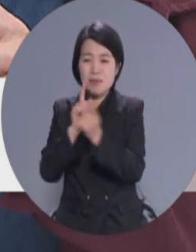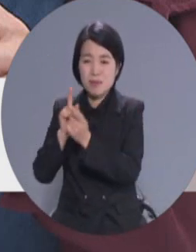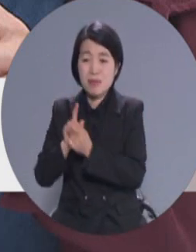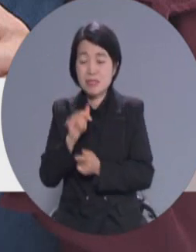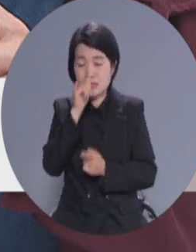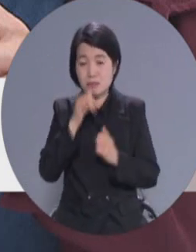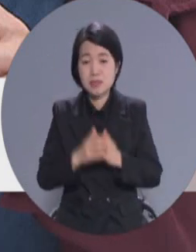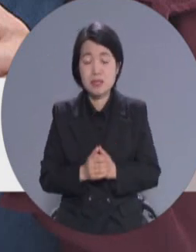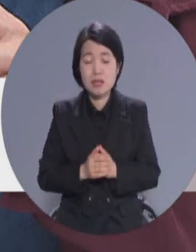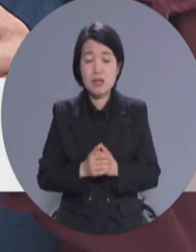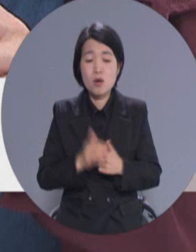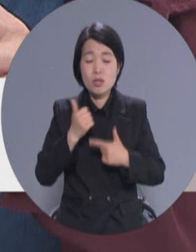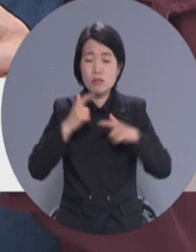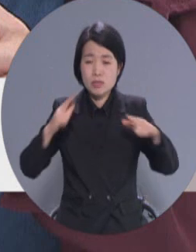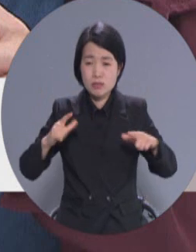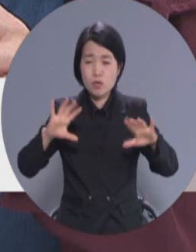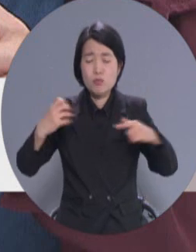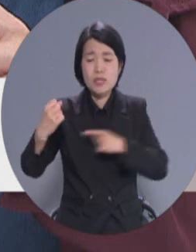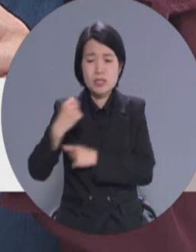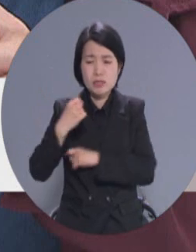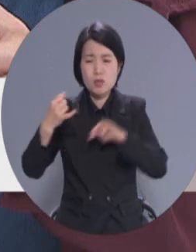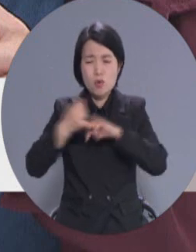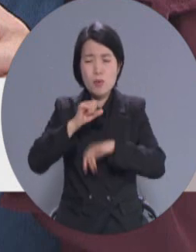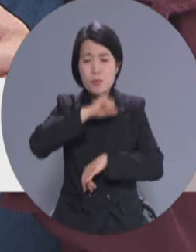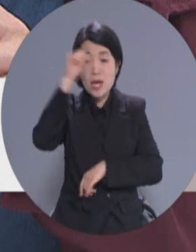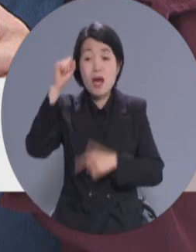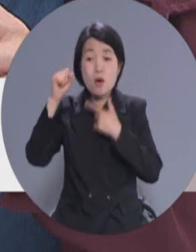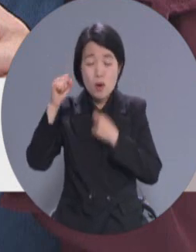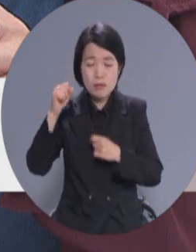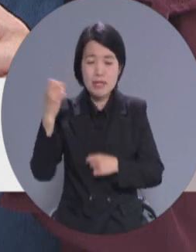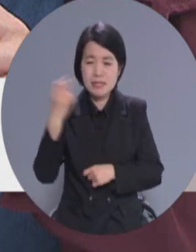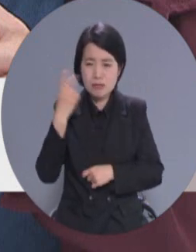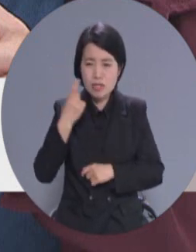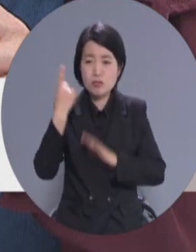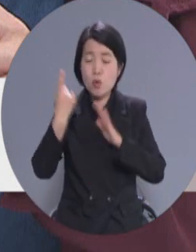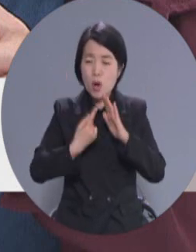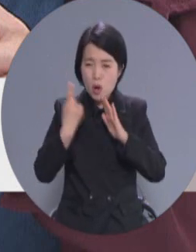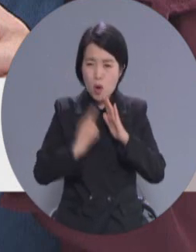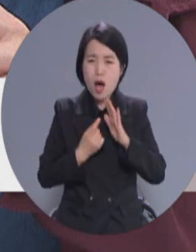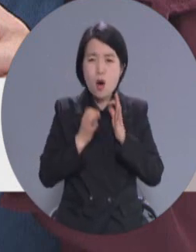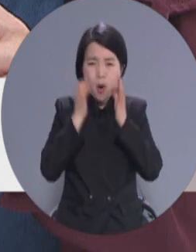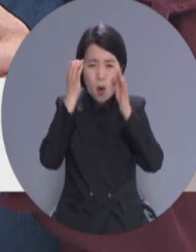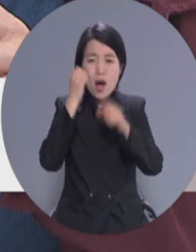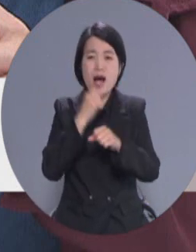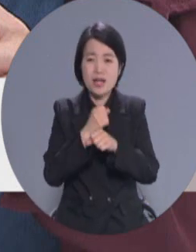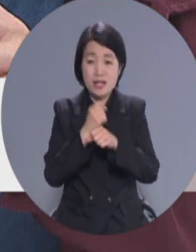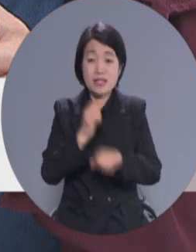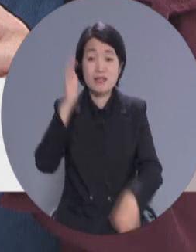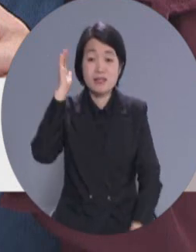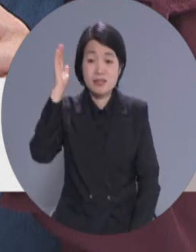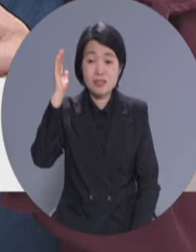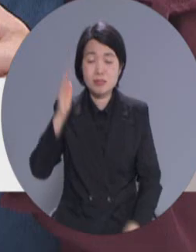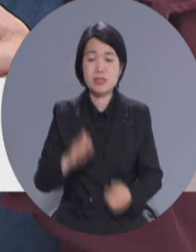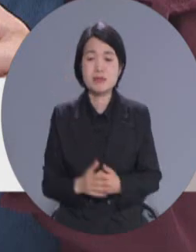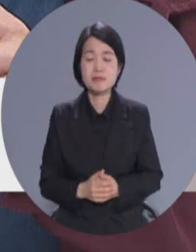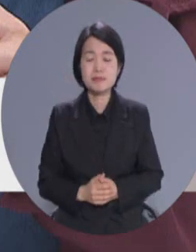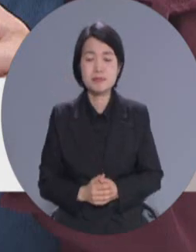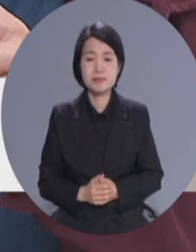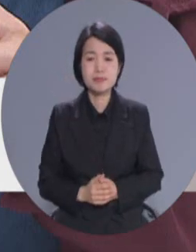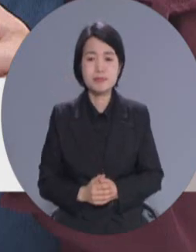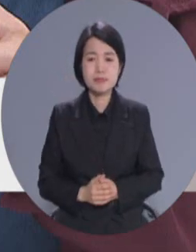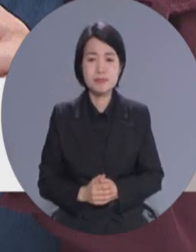위원장은 정말 호남에서 당선되고 싶다며 더 자주 찾고 노력하겠다고 진심을 강조했습니다. 유민호